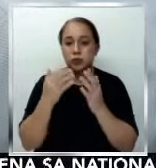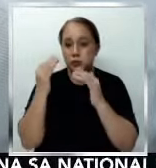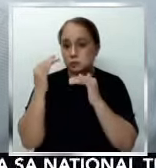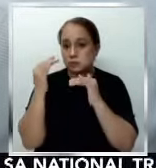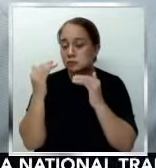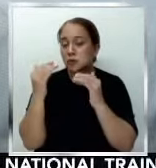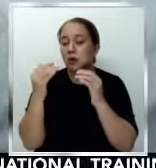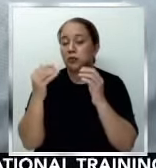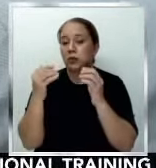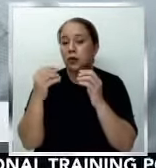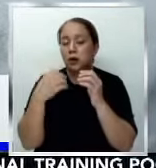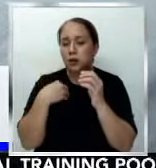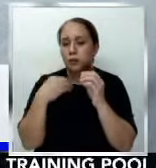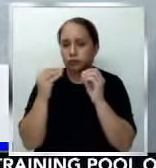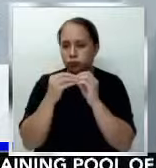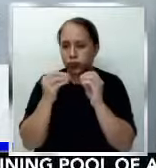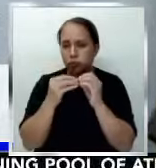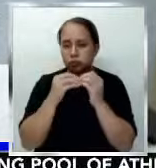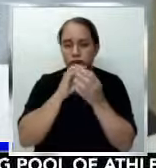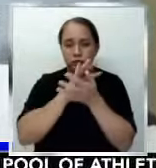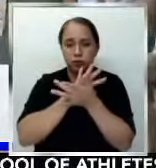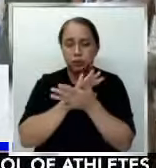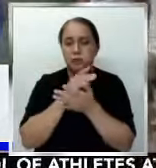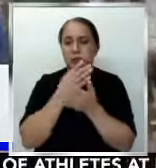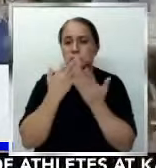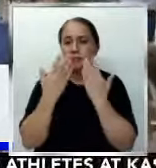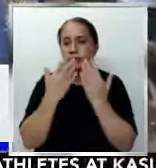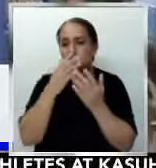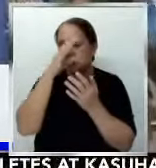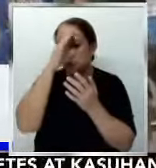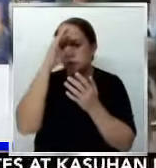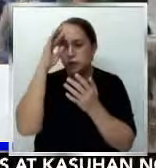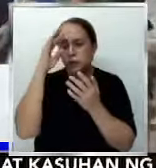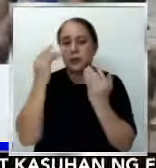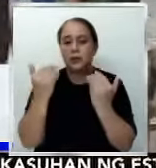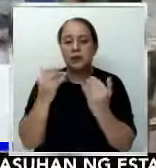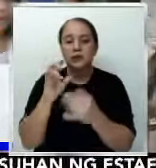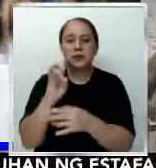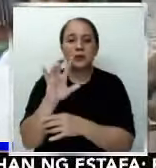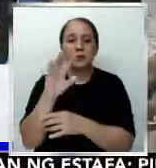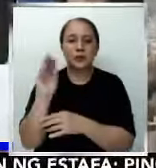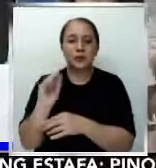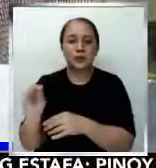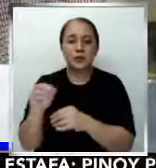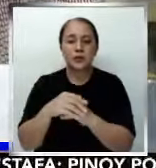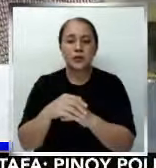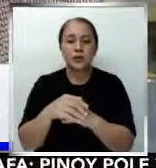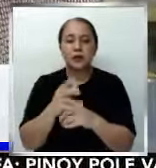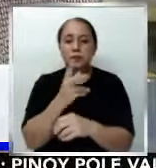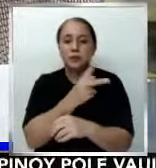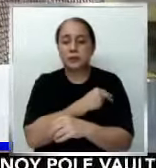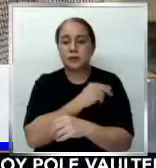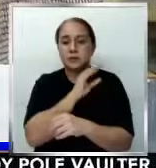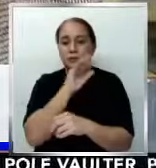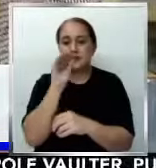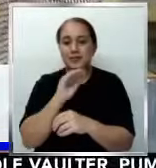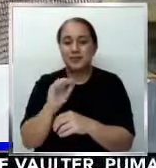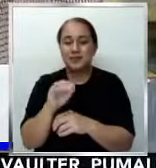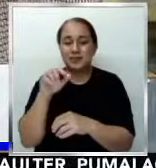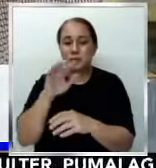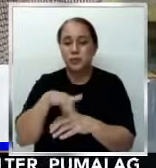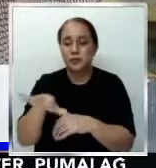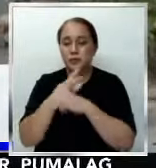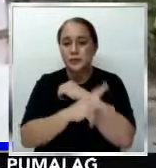magkaka-COVID, pinagpapasalamat lang daw ng Cavite na sa ngayon, halos 75% na ang kanilang vaccination rate sa buong probinsya, pinakamataas